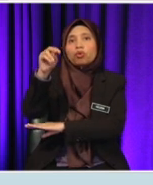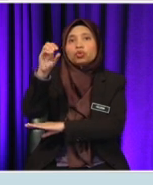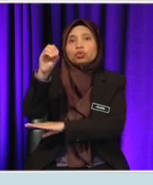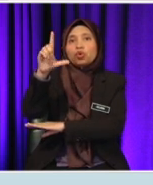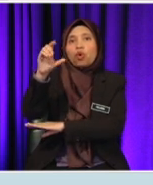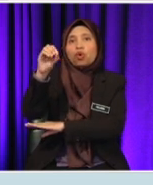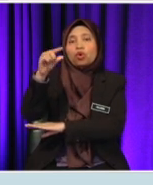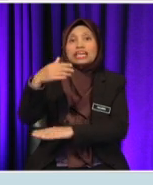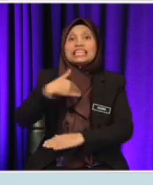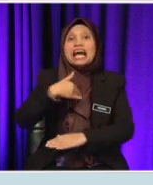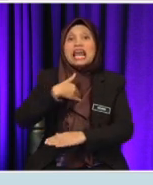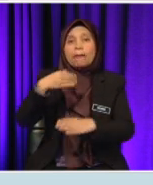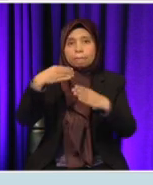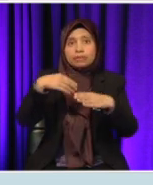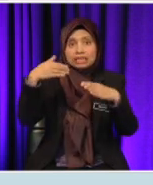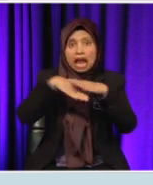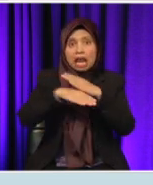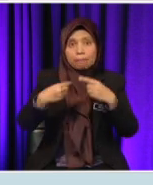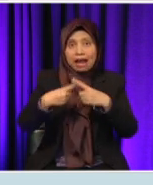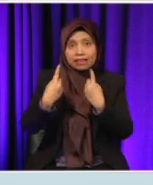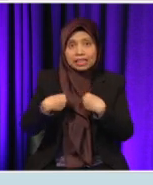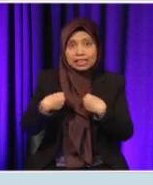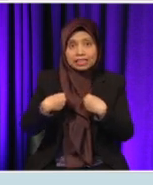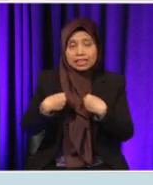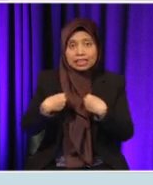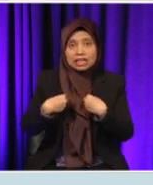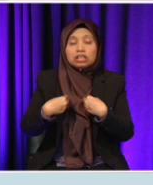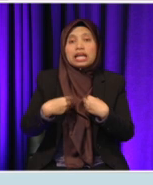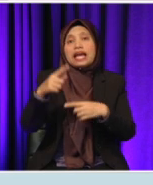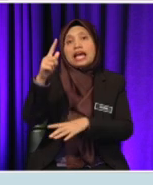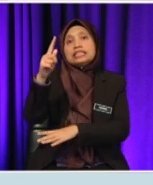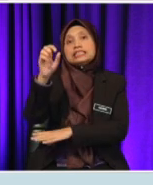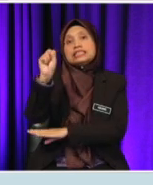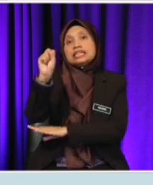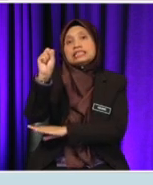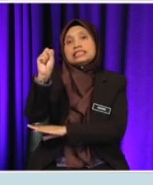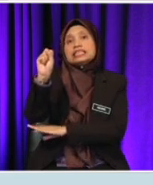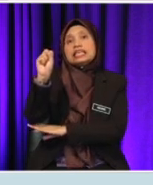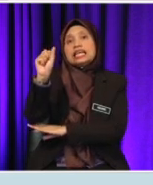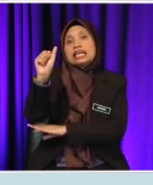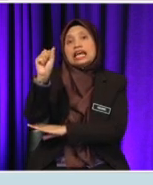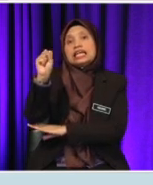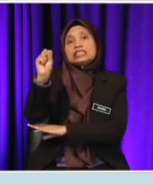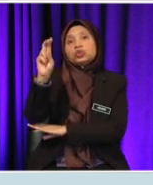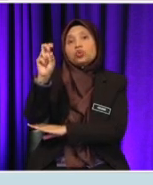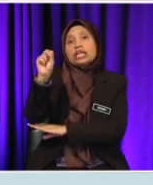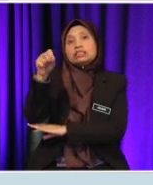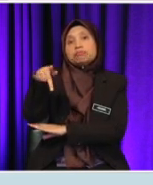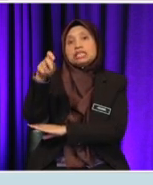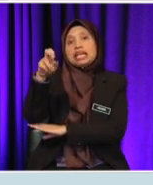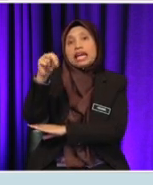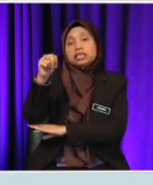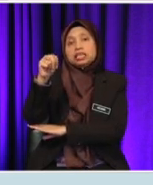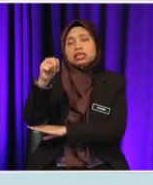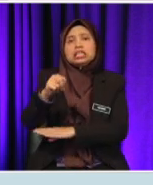di dalam hati kemudian kita ada teknik suspend ataupun ketegangan ialah peristiwa dalam cerita yang